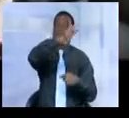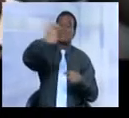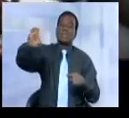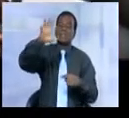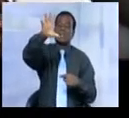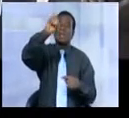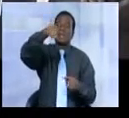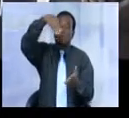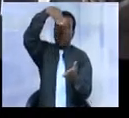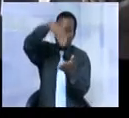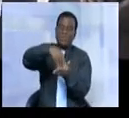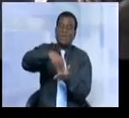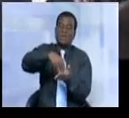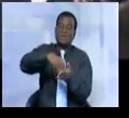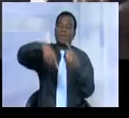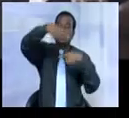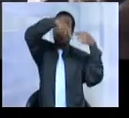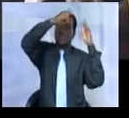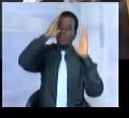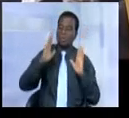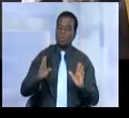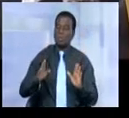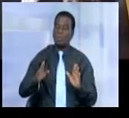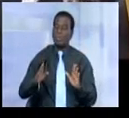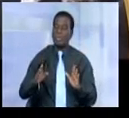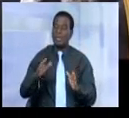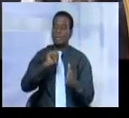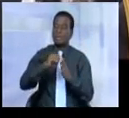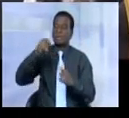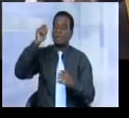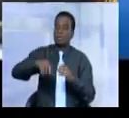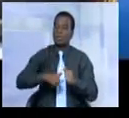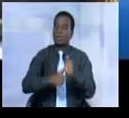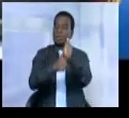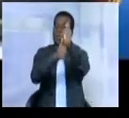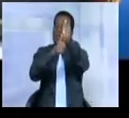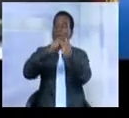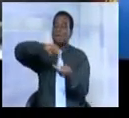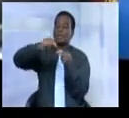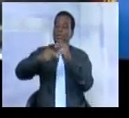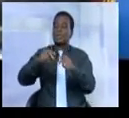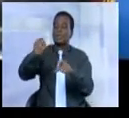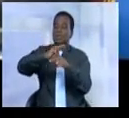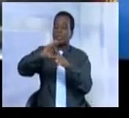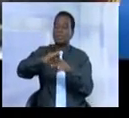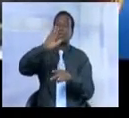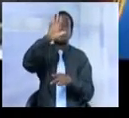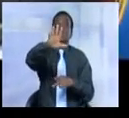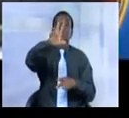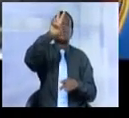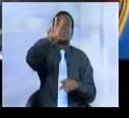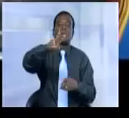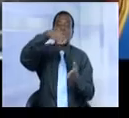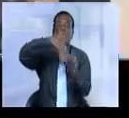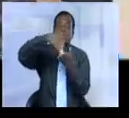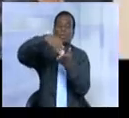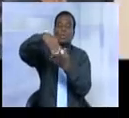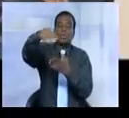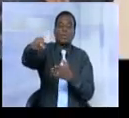contre 253 000 en 2013, ce qui doit conduire à un chiffre d'affaires de 52 milliards de francs